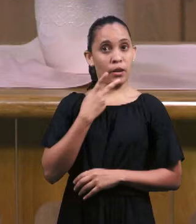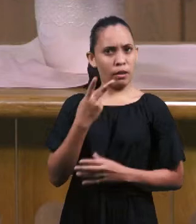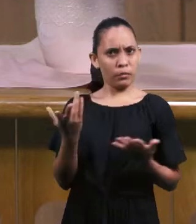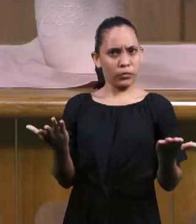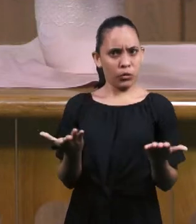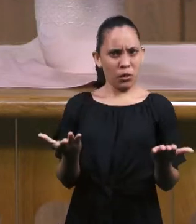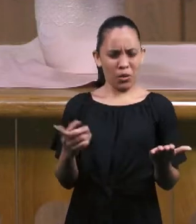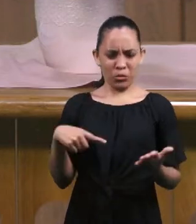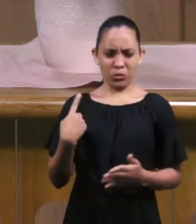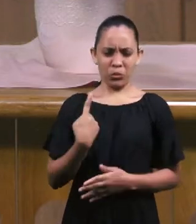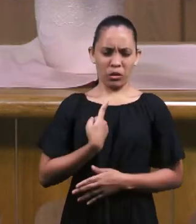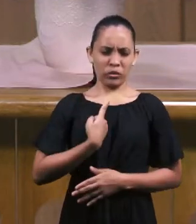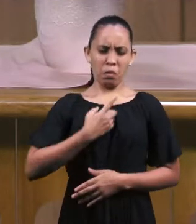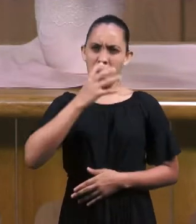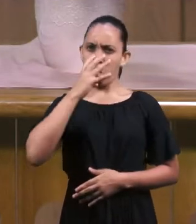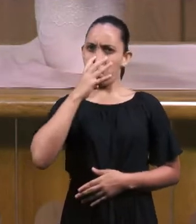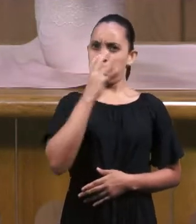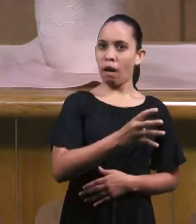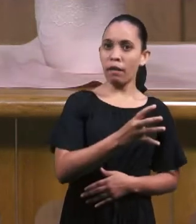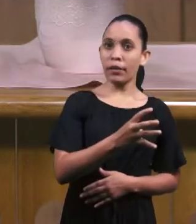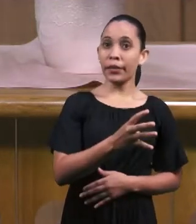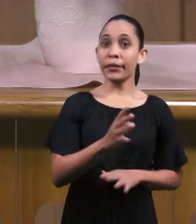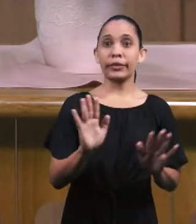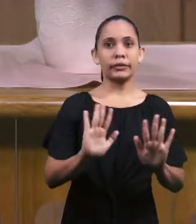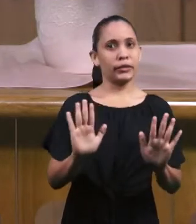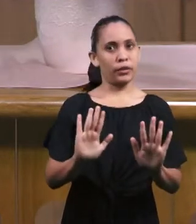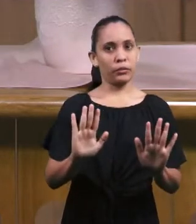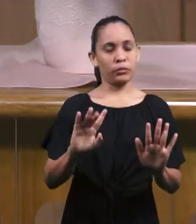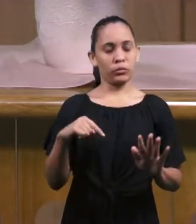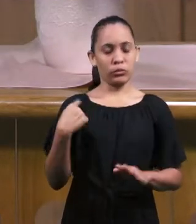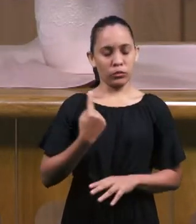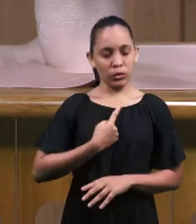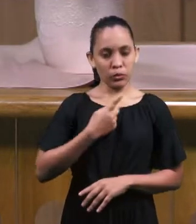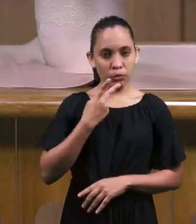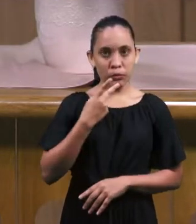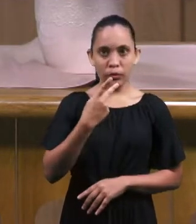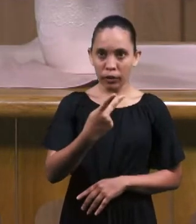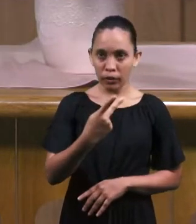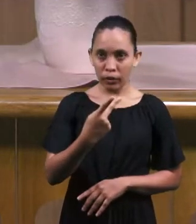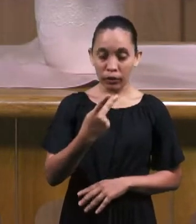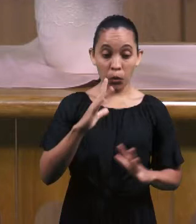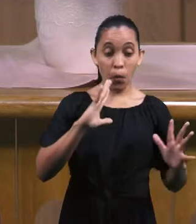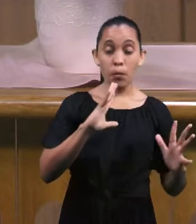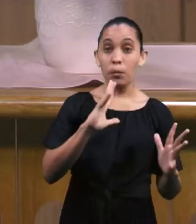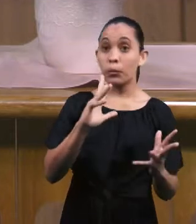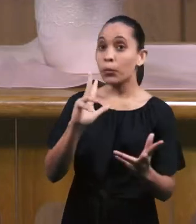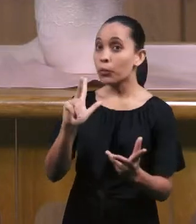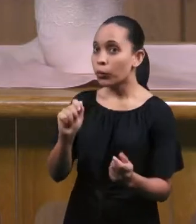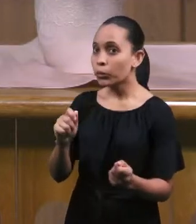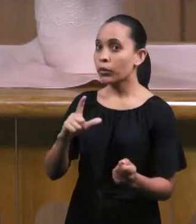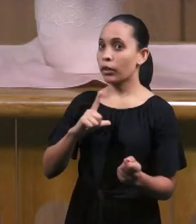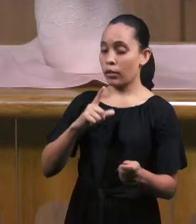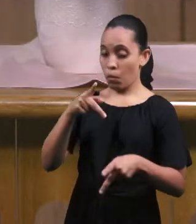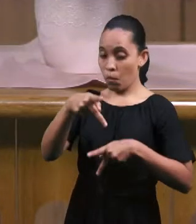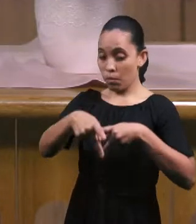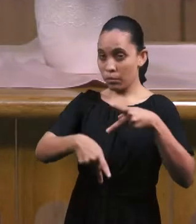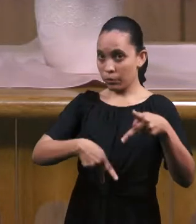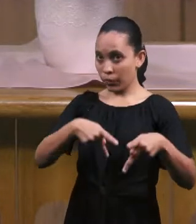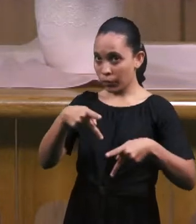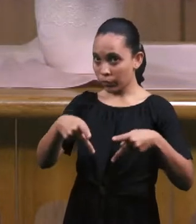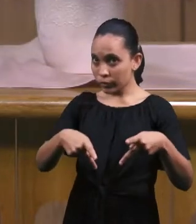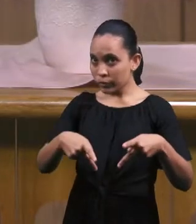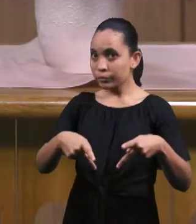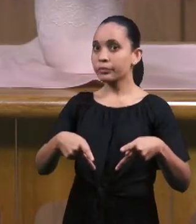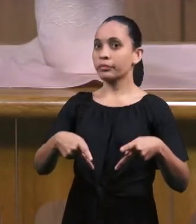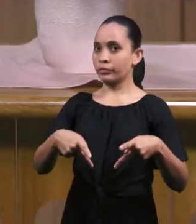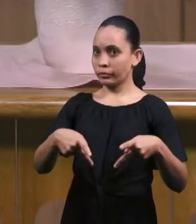sommes pas en train d'accuser quelqu'un. Nous sommes en train de rappeler ici la direction que le monde a